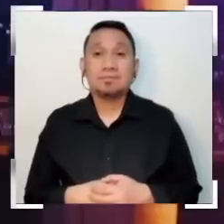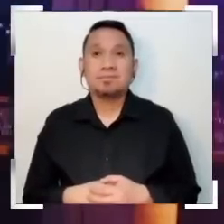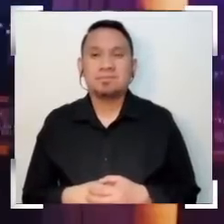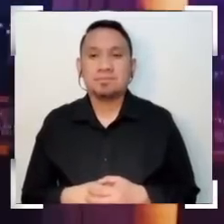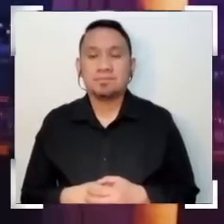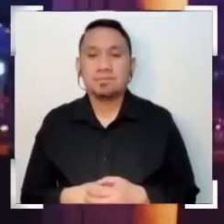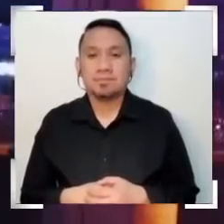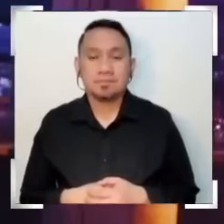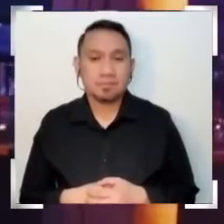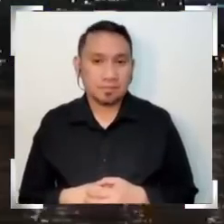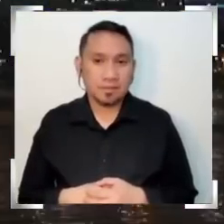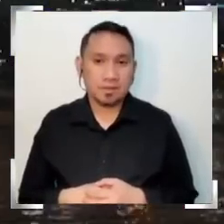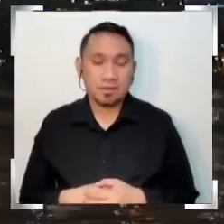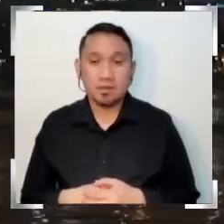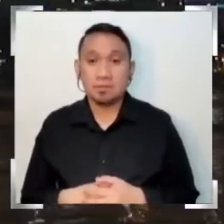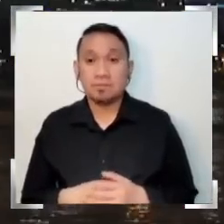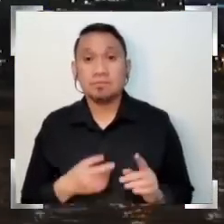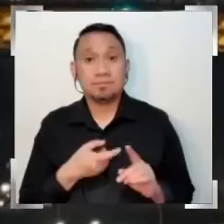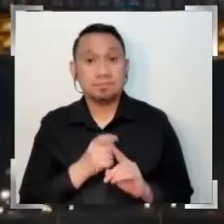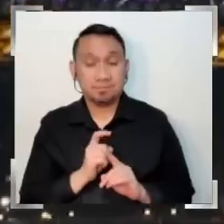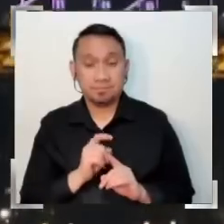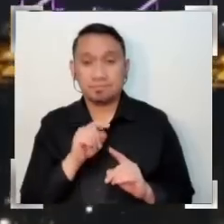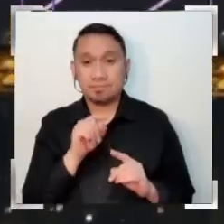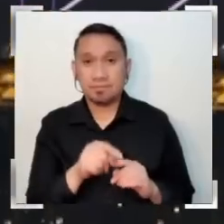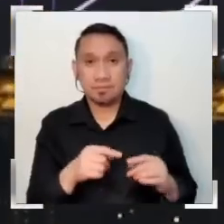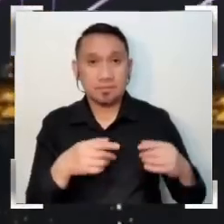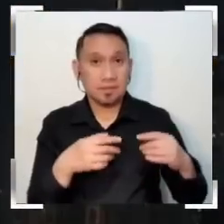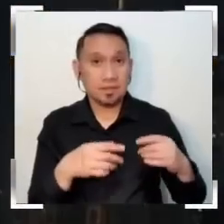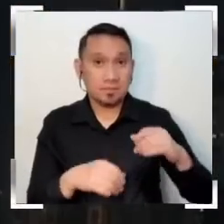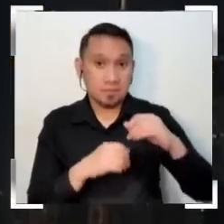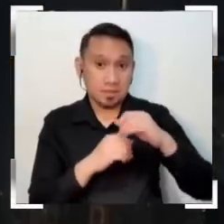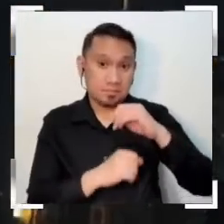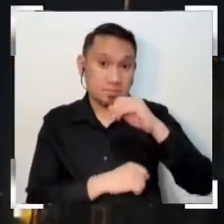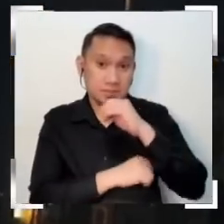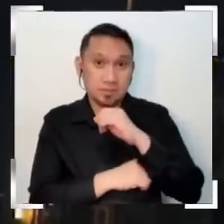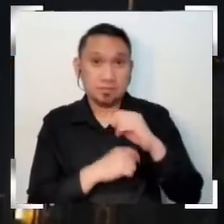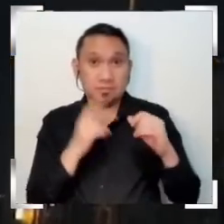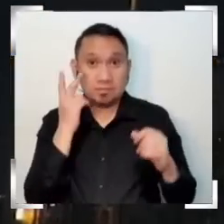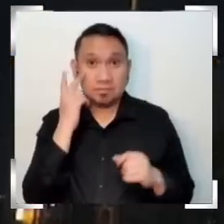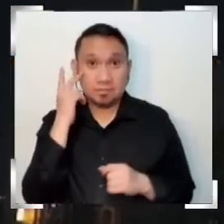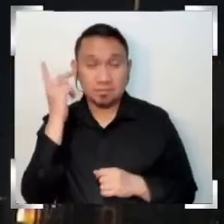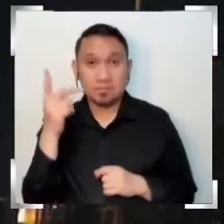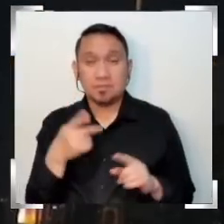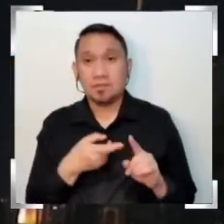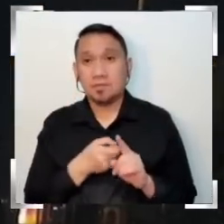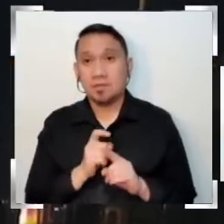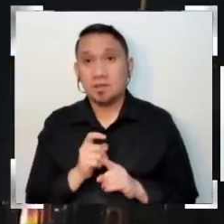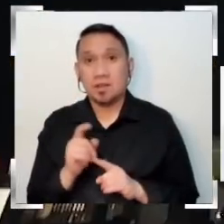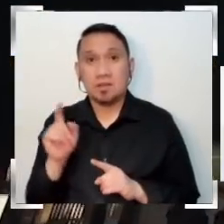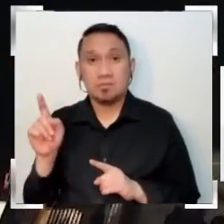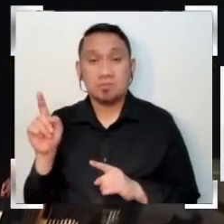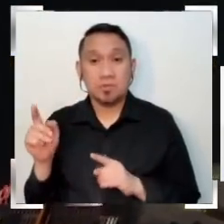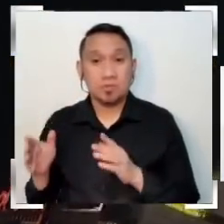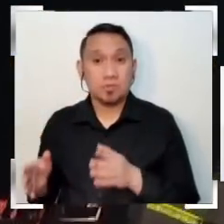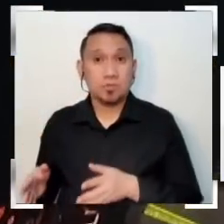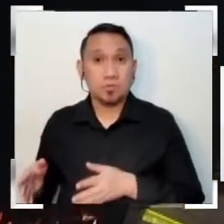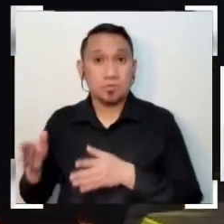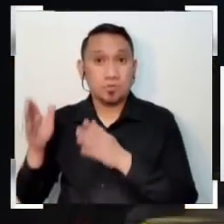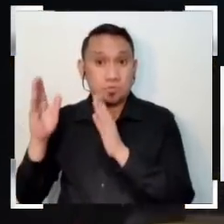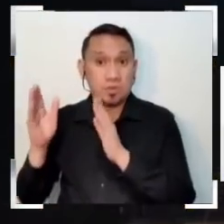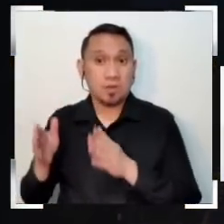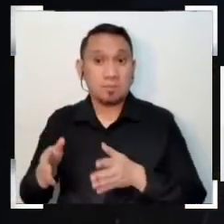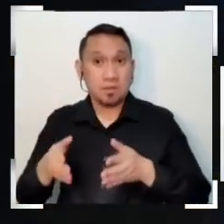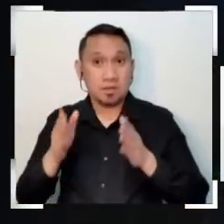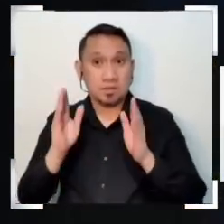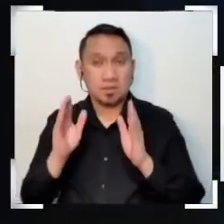Mula sa Banpo Bridge at World Cup Bridge sa Han River, hanggang sa 6th tallest building in the world, sa sikat na pasyalan